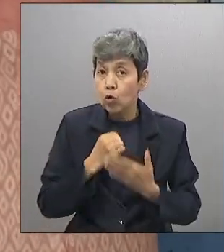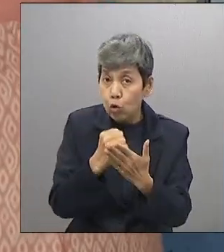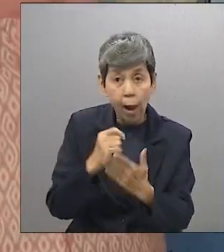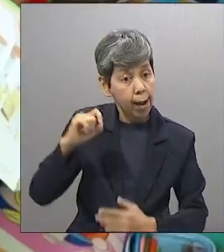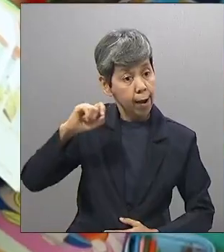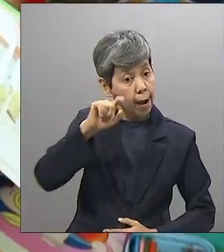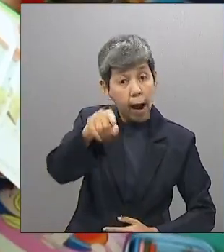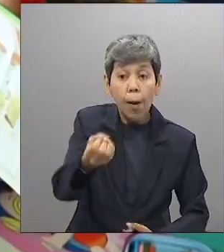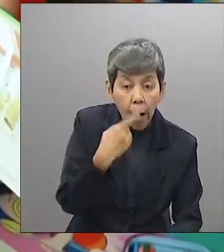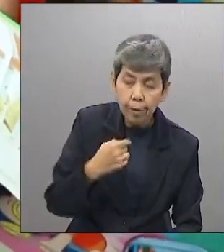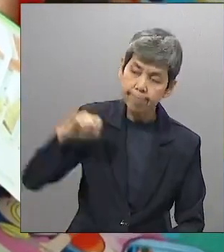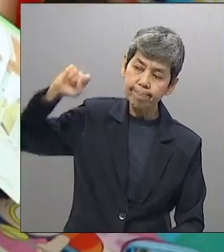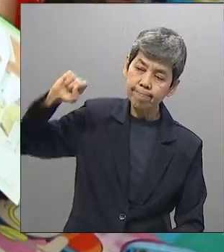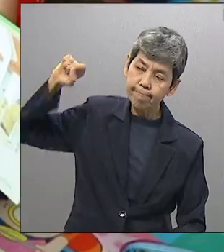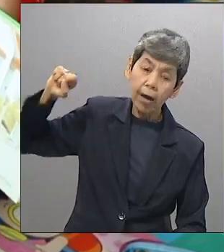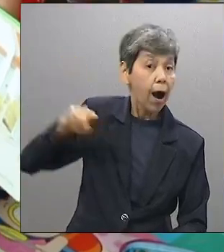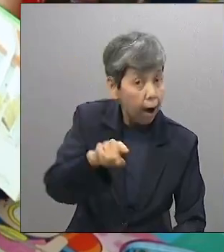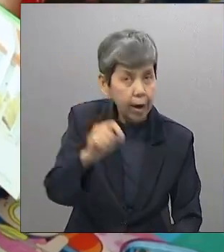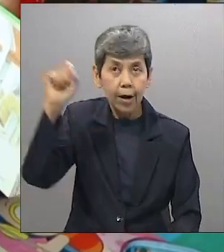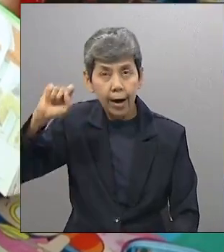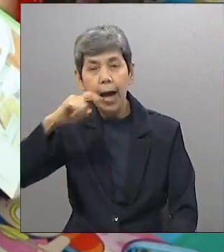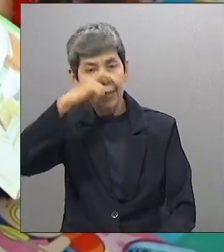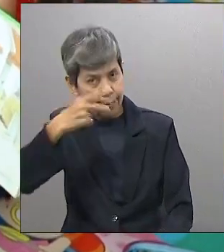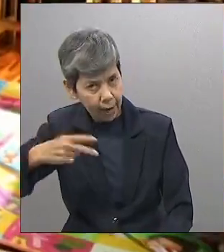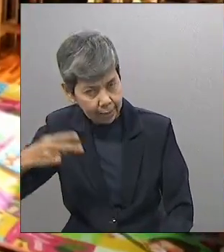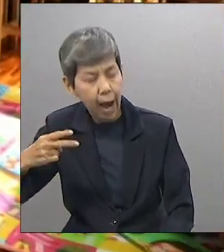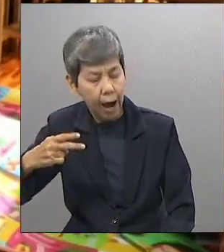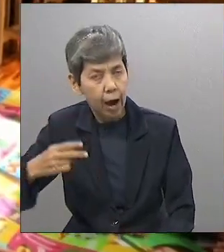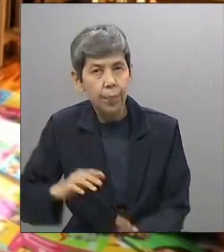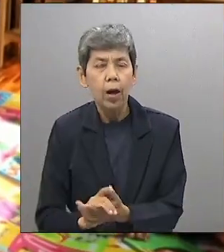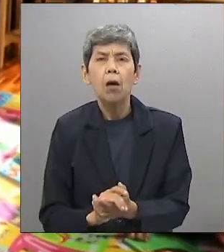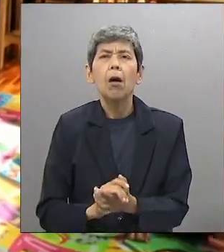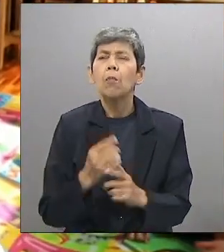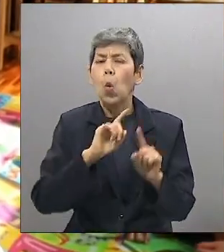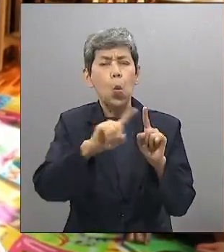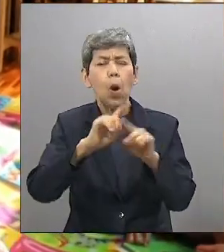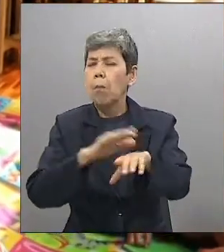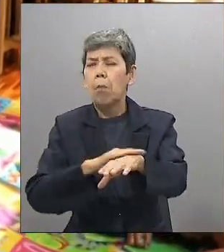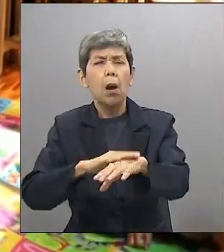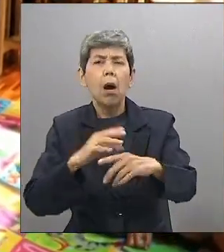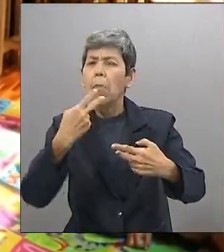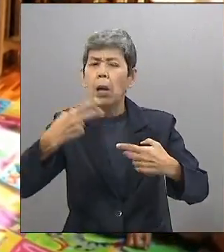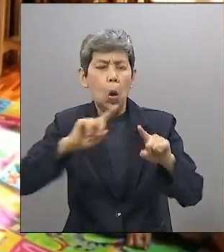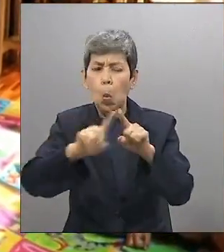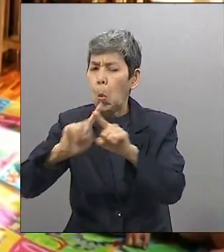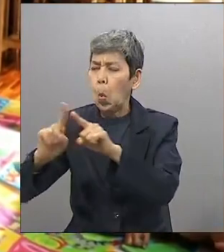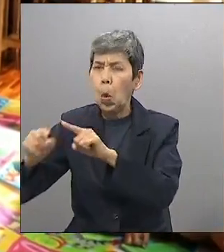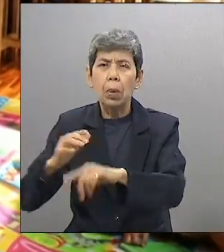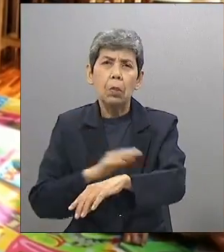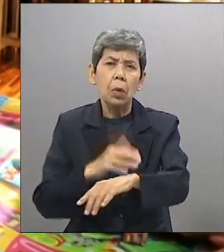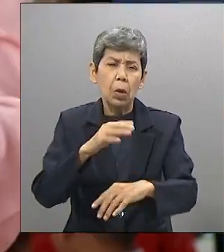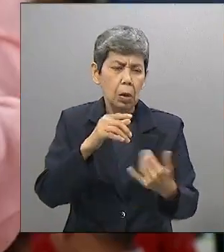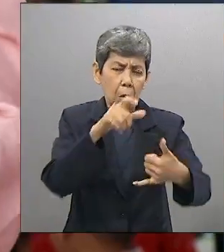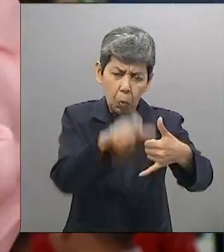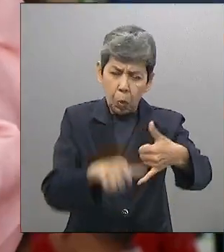เขียนบอกเขาวภาษาไยใช้คําวอยนี้ legitimateเพระว่าด้ความหลากหายทภาษาใอัเริของเราบางทีเด็กอาจจะ